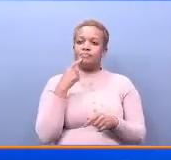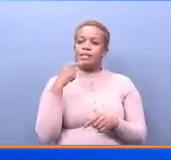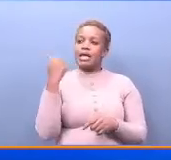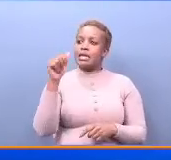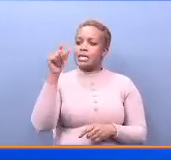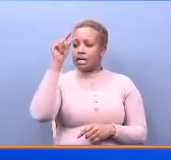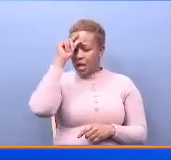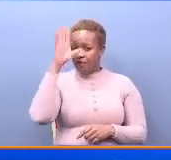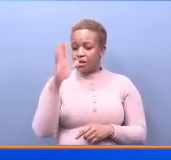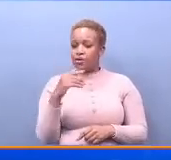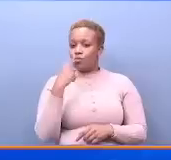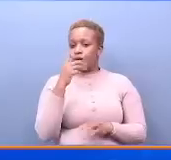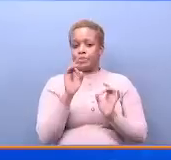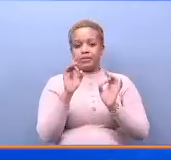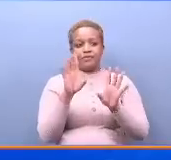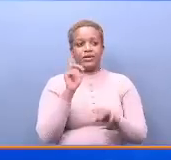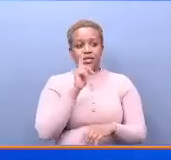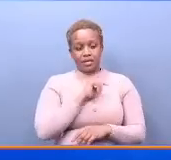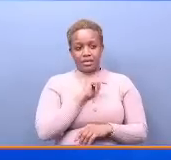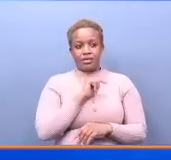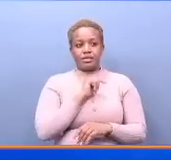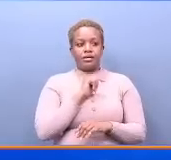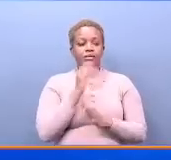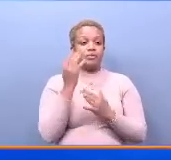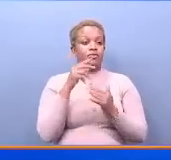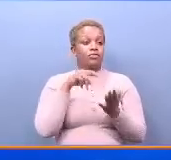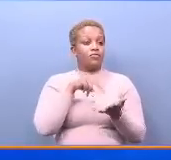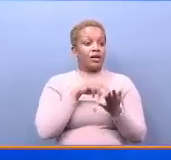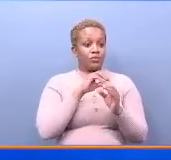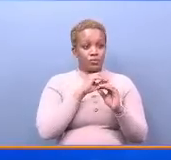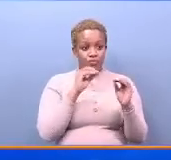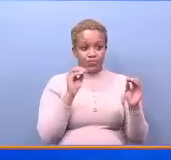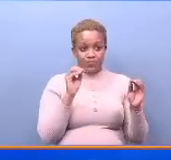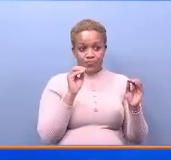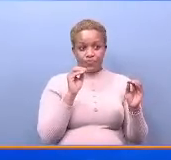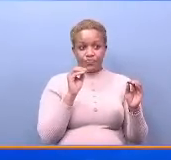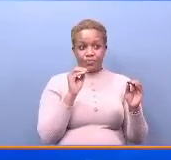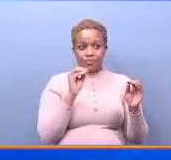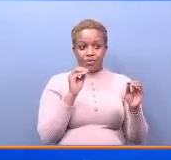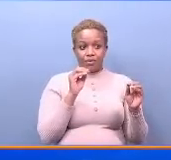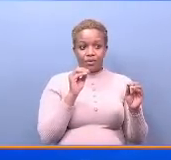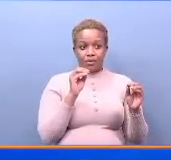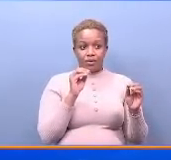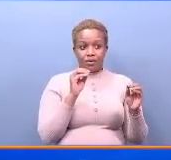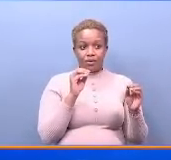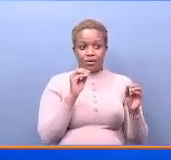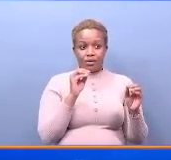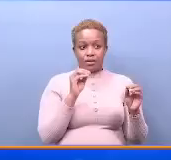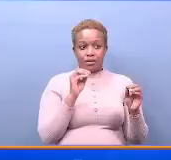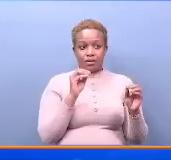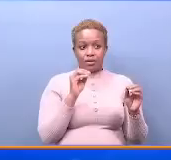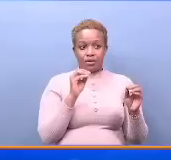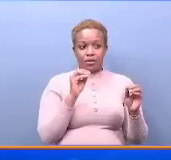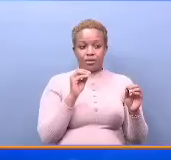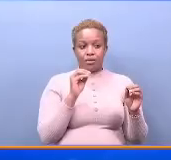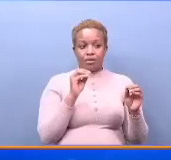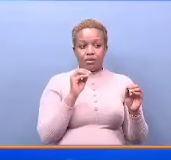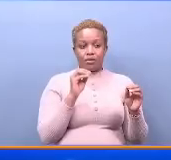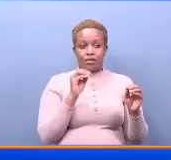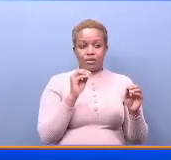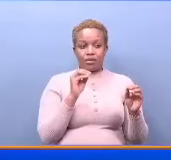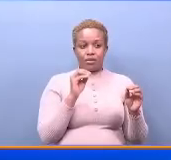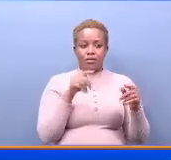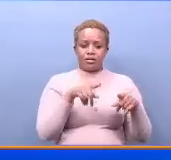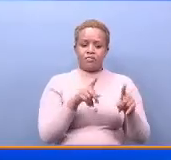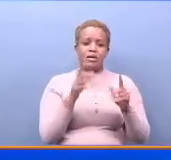impeached hafai kusimama. Lakini hakukutaja. Wacha nimalize. Utauliza ile swali zuri.